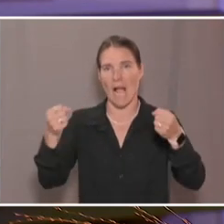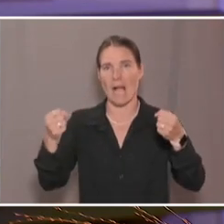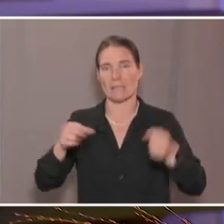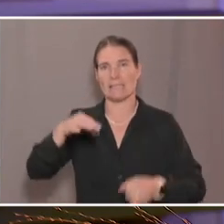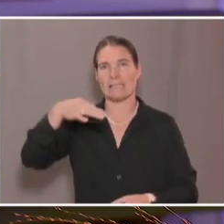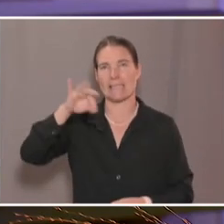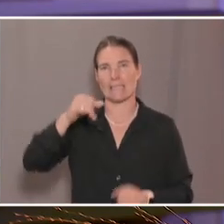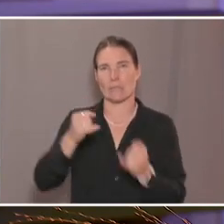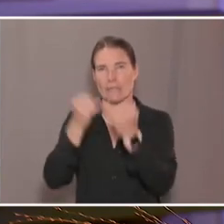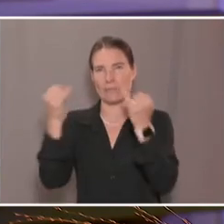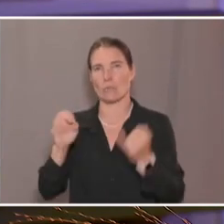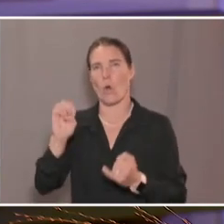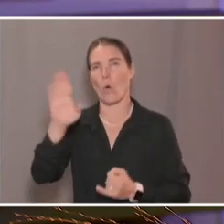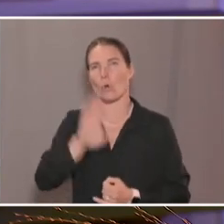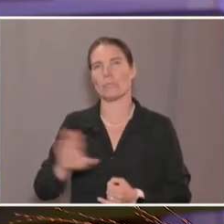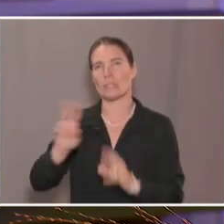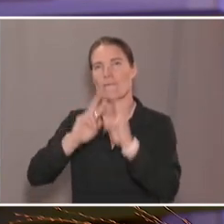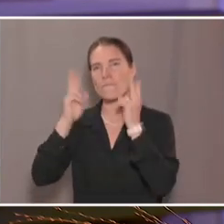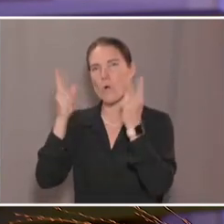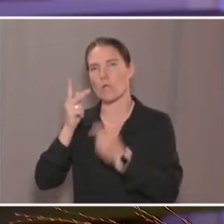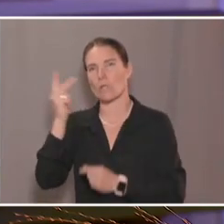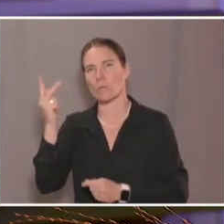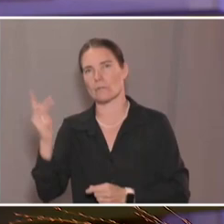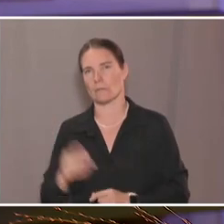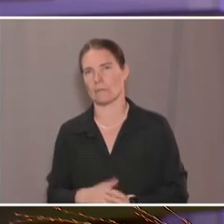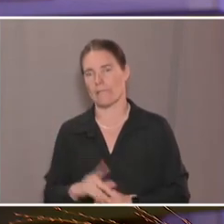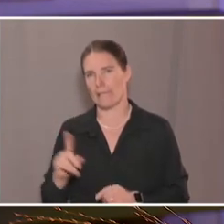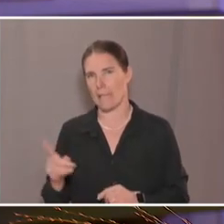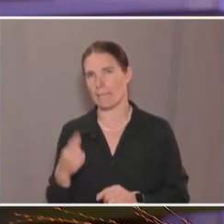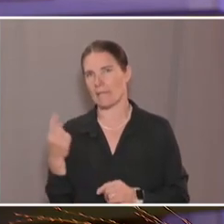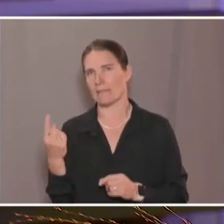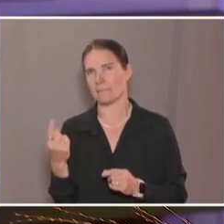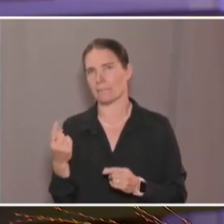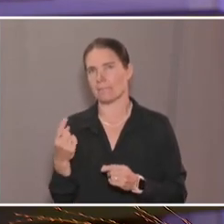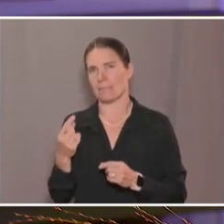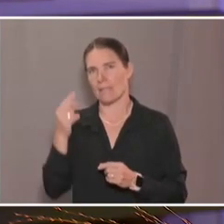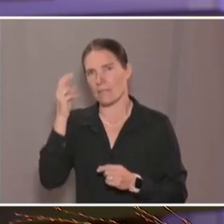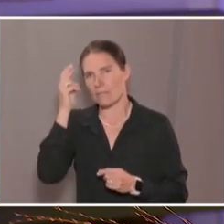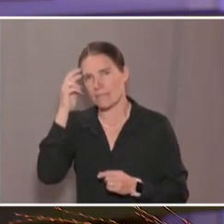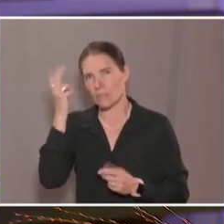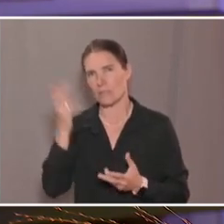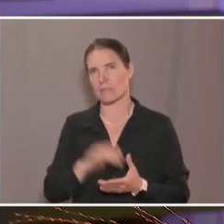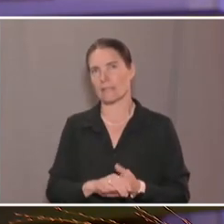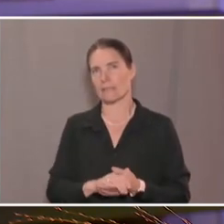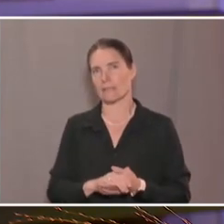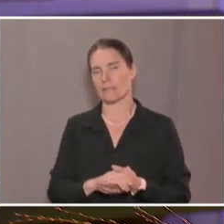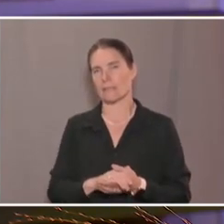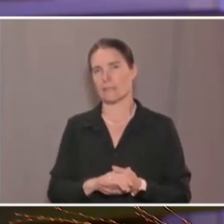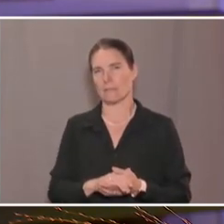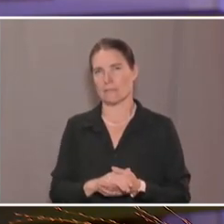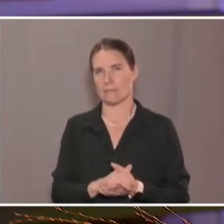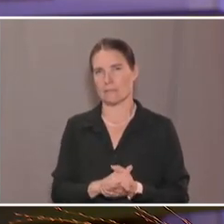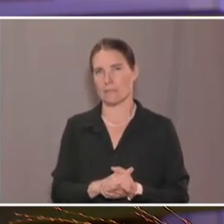des Instituts für europäische Völkerkunde schmiedete er fortan wieder wissenschaftliche Umvolkungs-